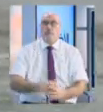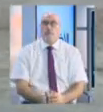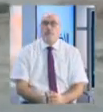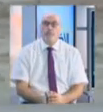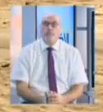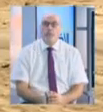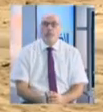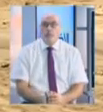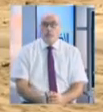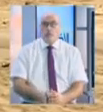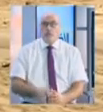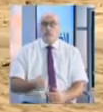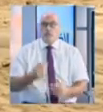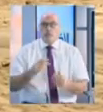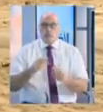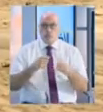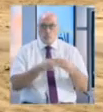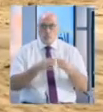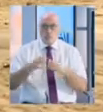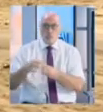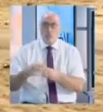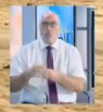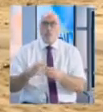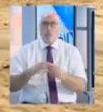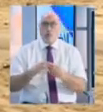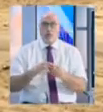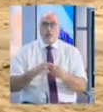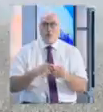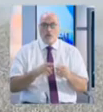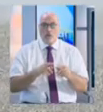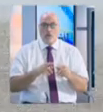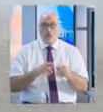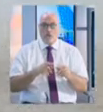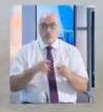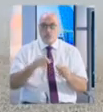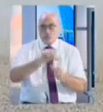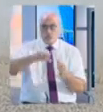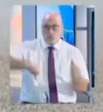تنافسوا بعربتين من كل دولة على طول مضمار يبلغ